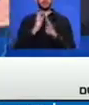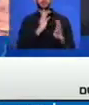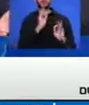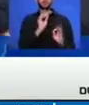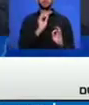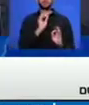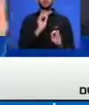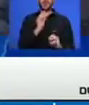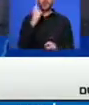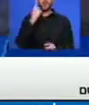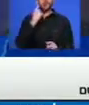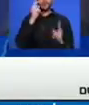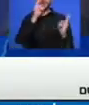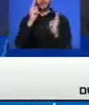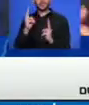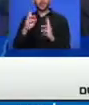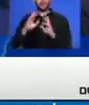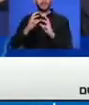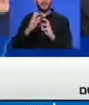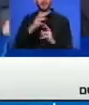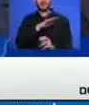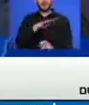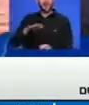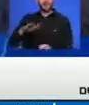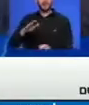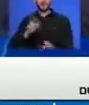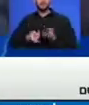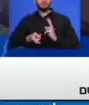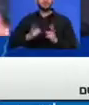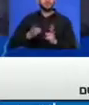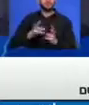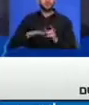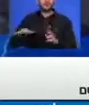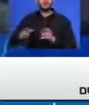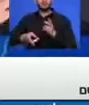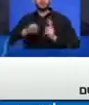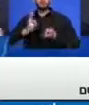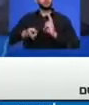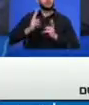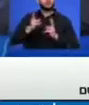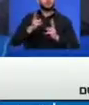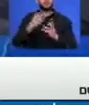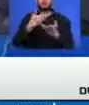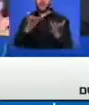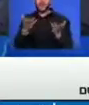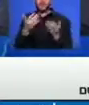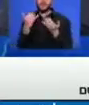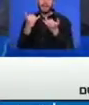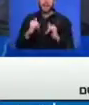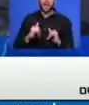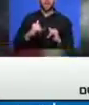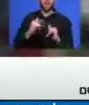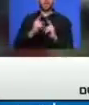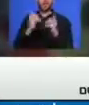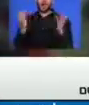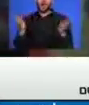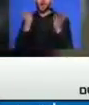חמושות נעצרות בכפר. רואים את זה עכשיו, ילדים, כן, שמחלקים מתנות לילדים. כן, ילדים רצים ומחלקים להם מתנות,